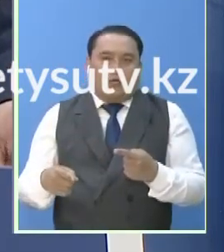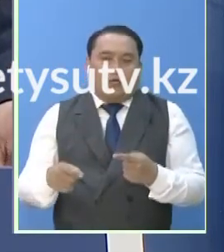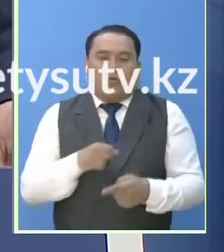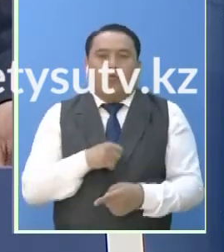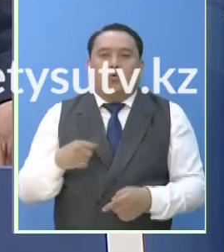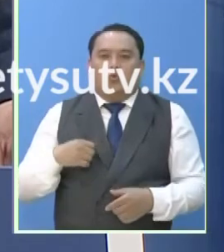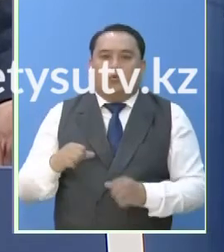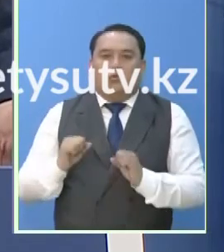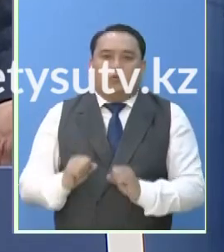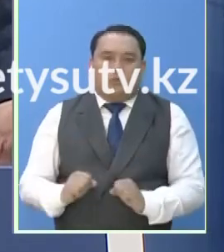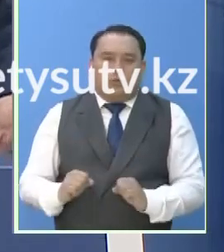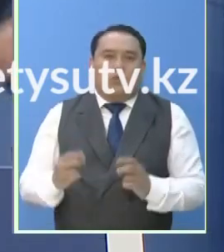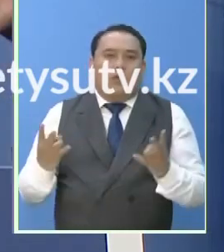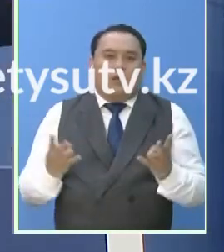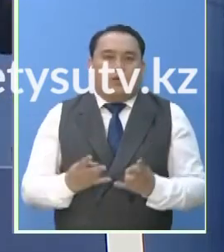өзүн